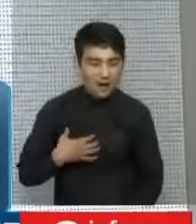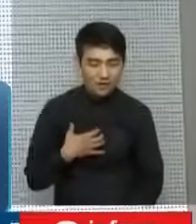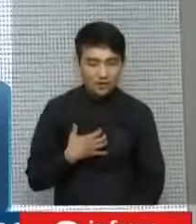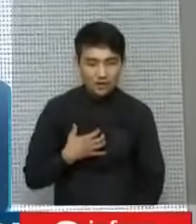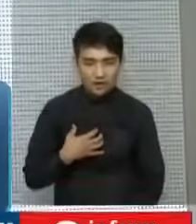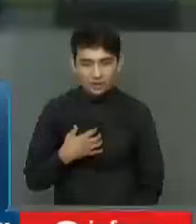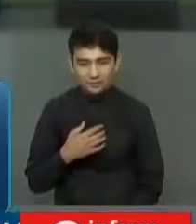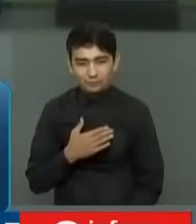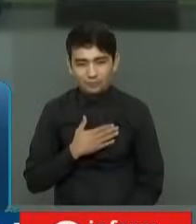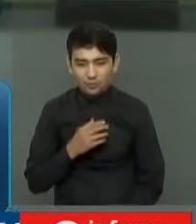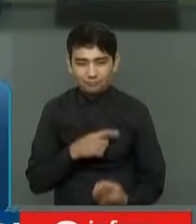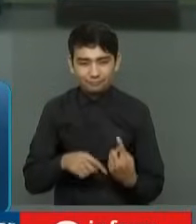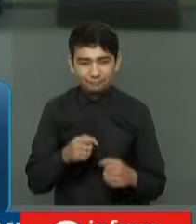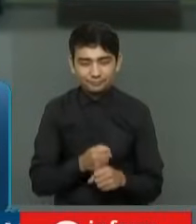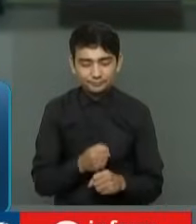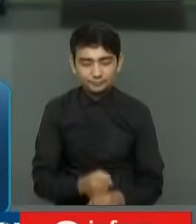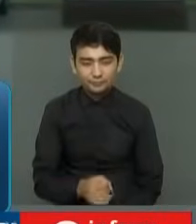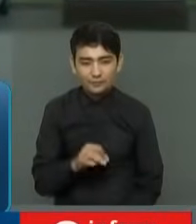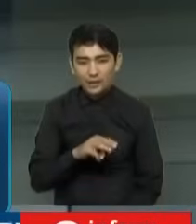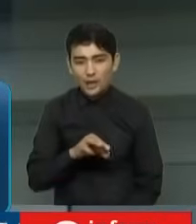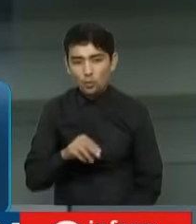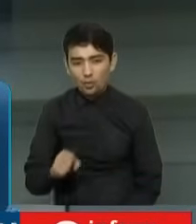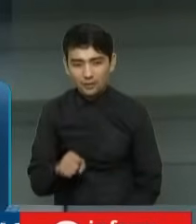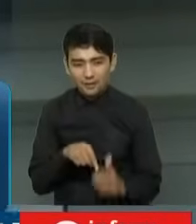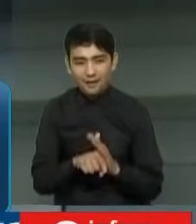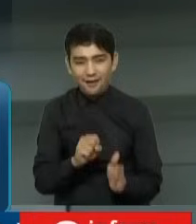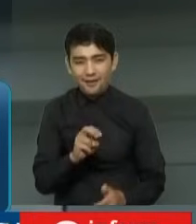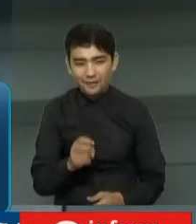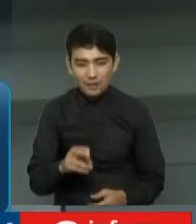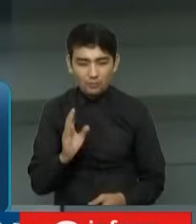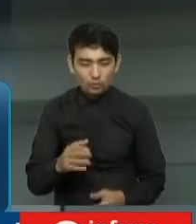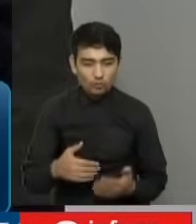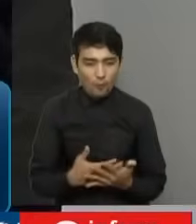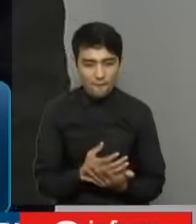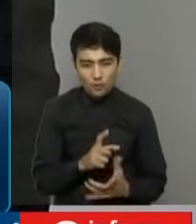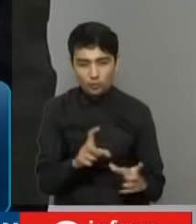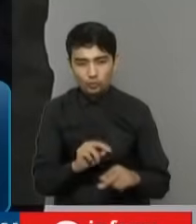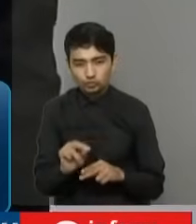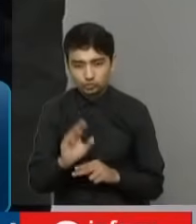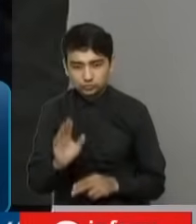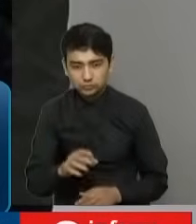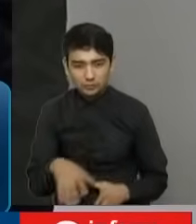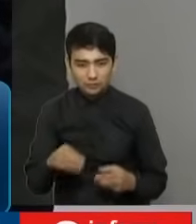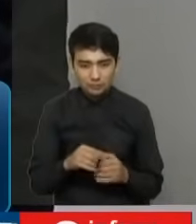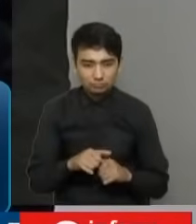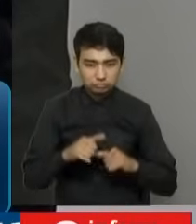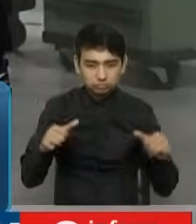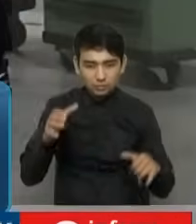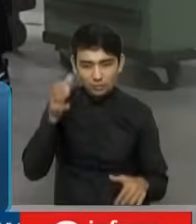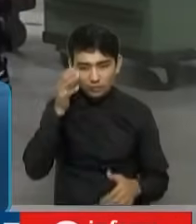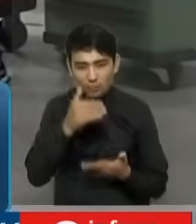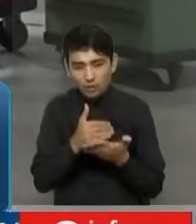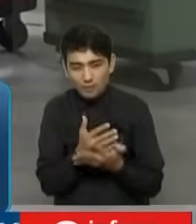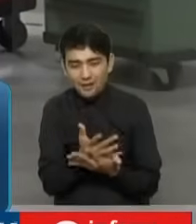нашей деятельности. Академия Toyota будет готовить профессионалов нового поколения. Организация намерена активно расширять образовательные